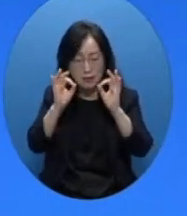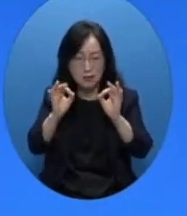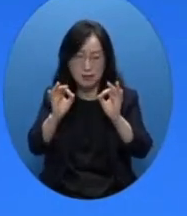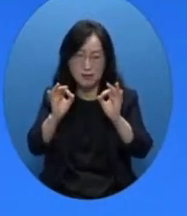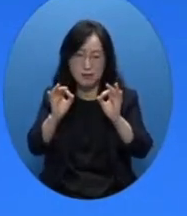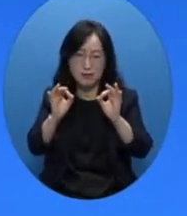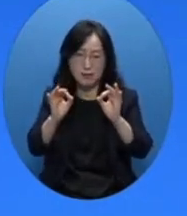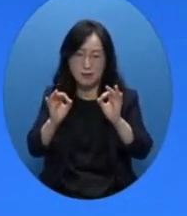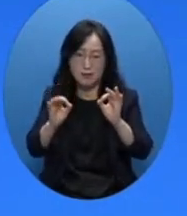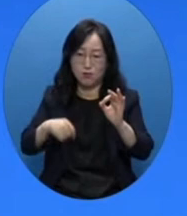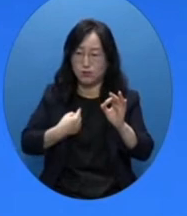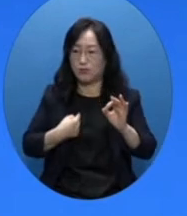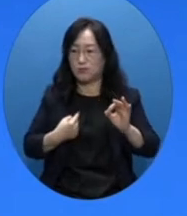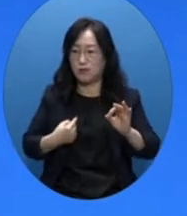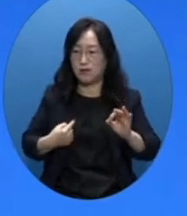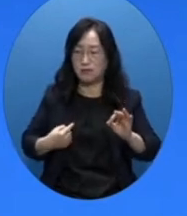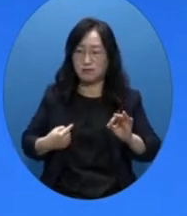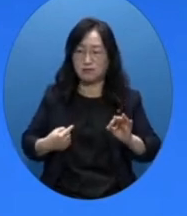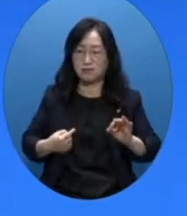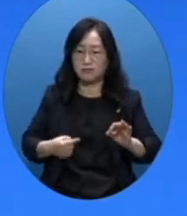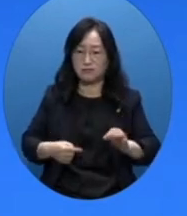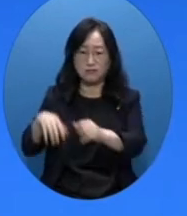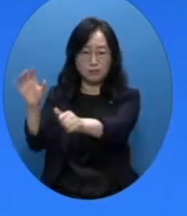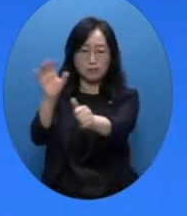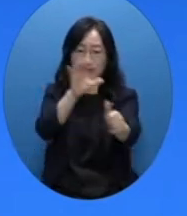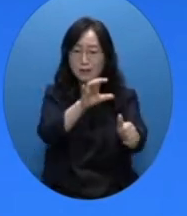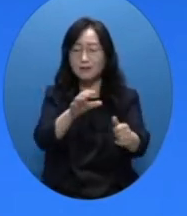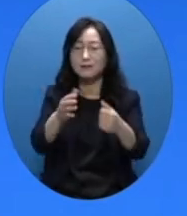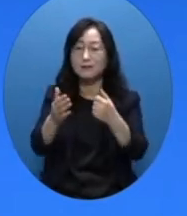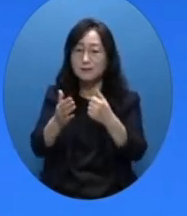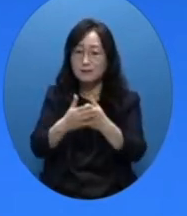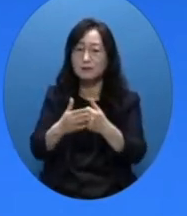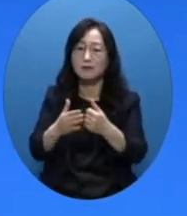자기 주장만 하고 큰 소리를 내게 되니까 늘